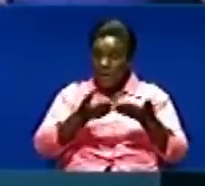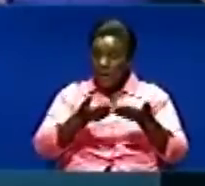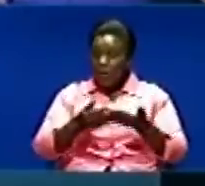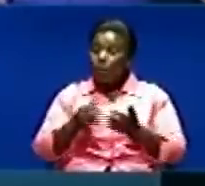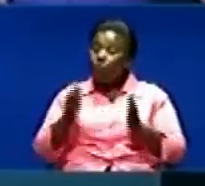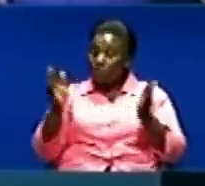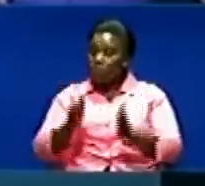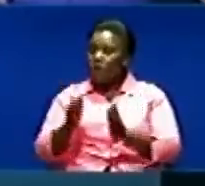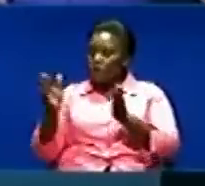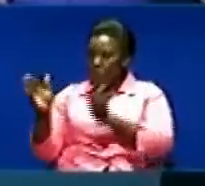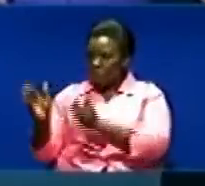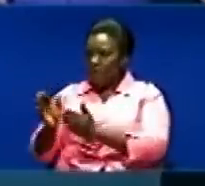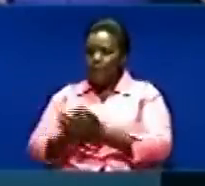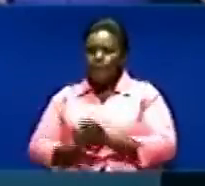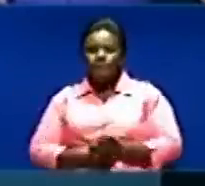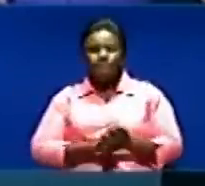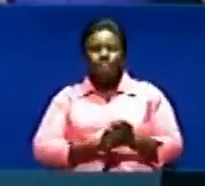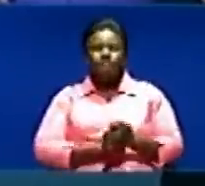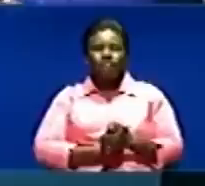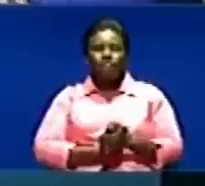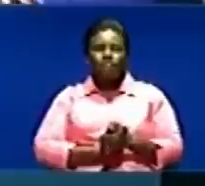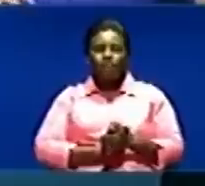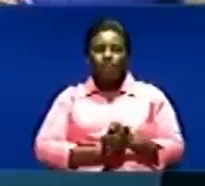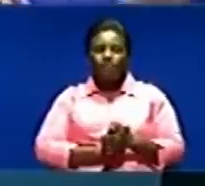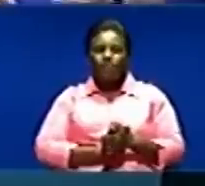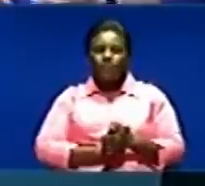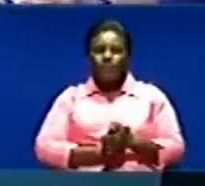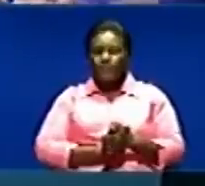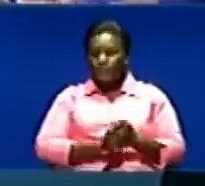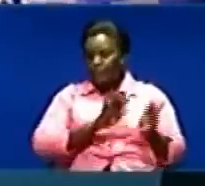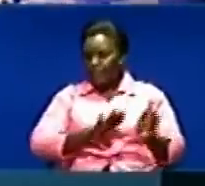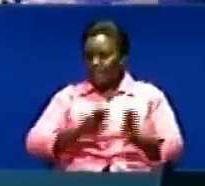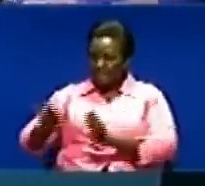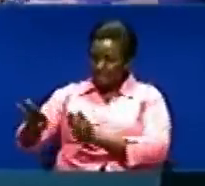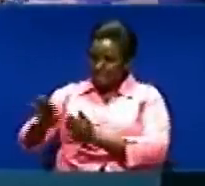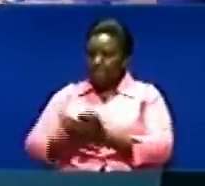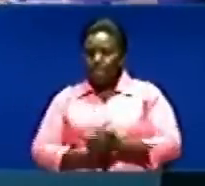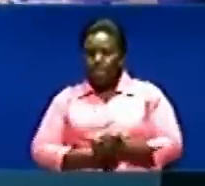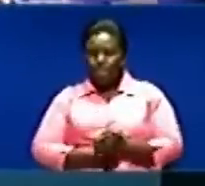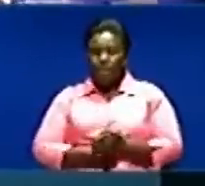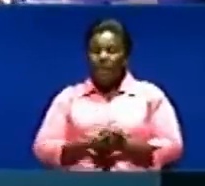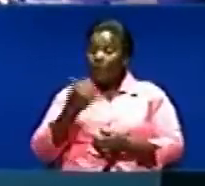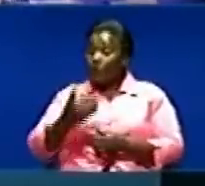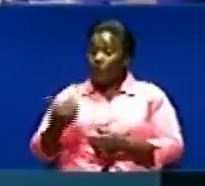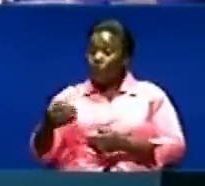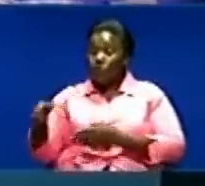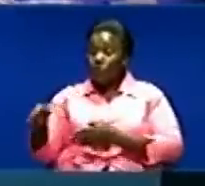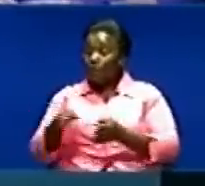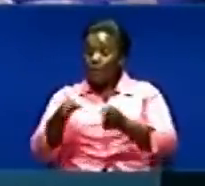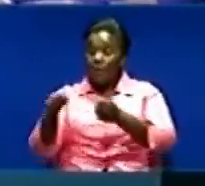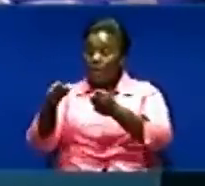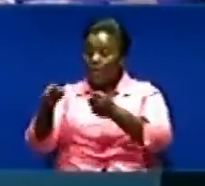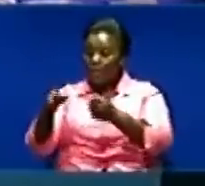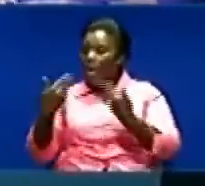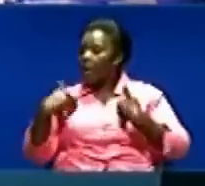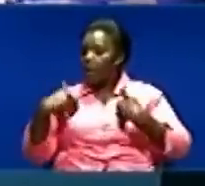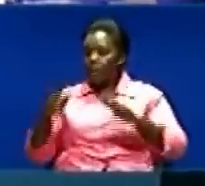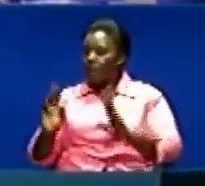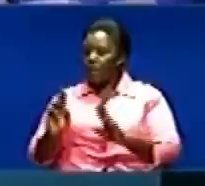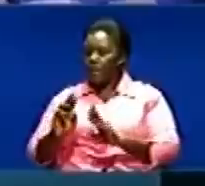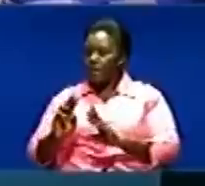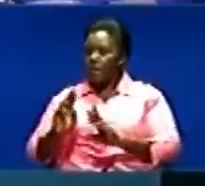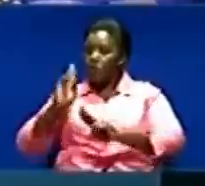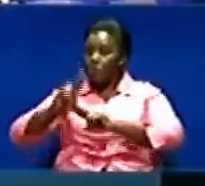Sawa sawa bana, tuangalie. Wanasema kwamba katika maisha ya watoto wale wanaokuwa mitaani, wakati mwingine hawajiamuli tu kwenda kuishi maisha ya mitaani. Wakati mwingine